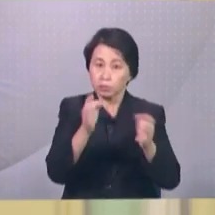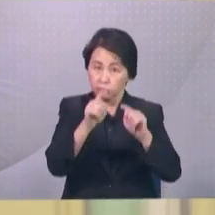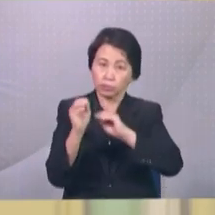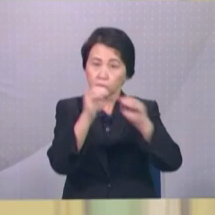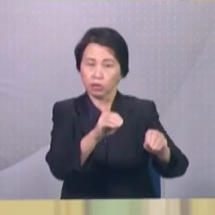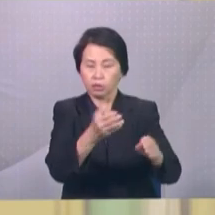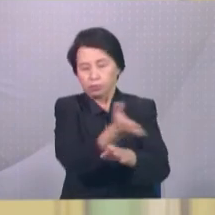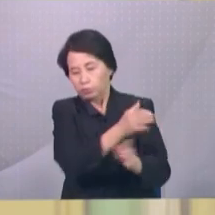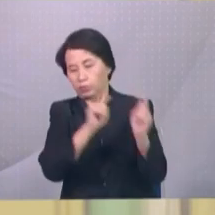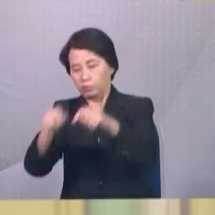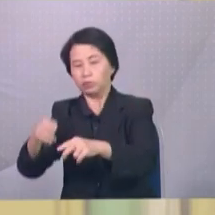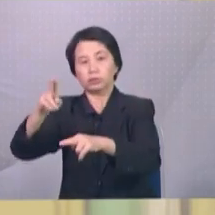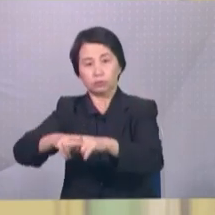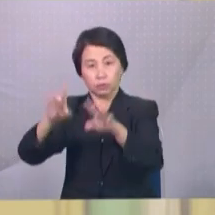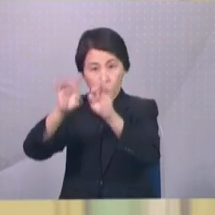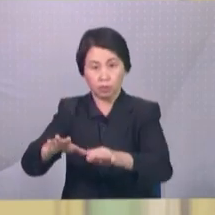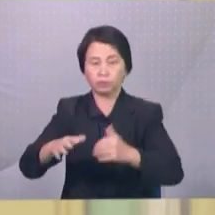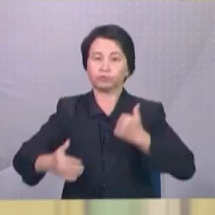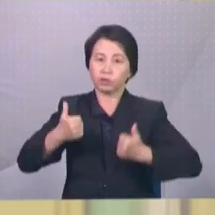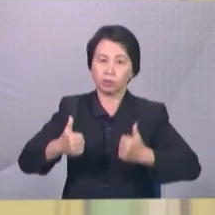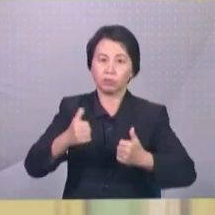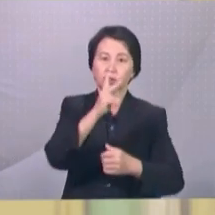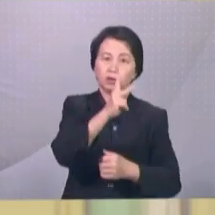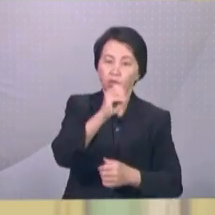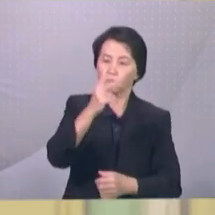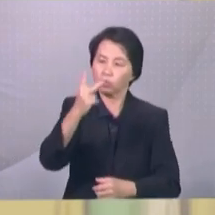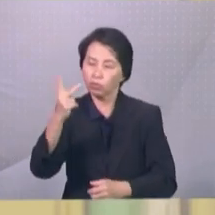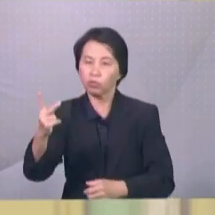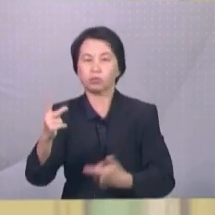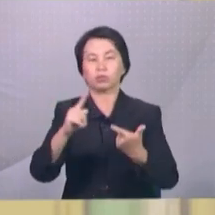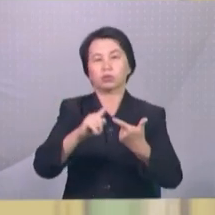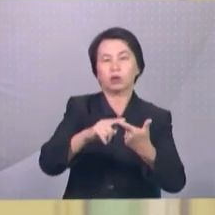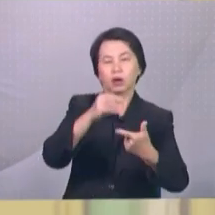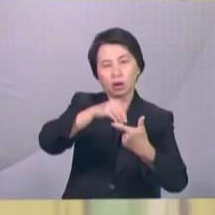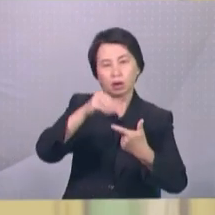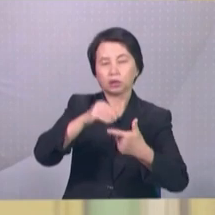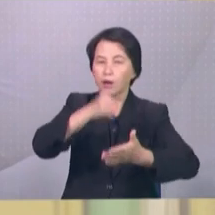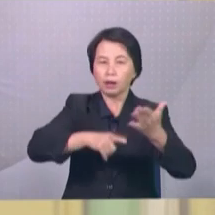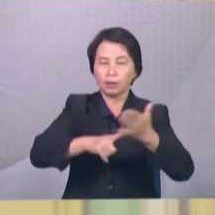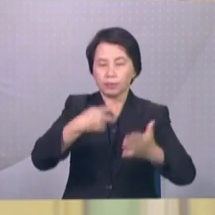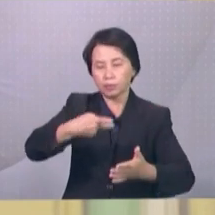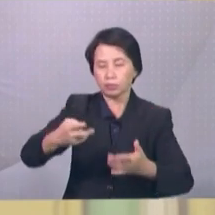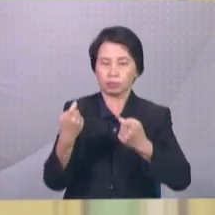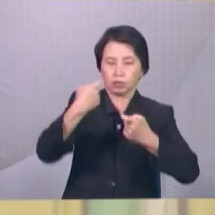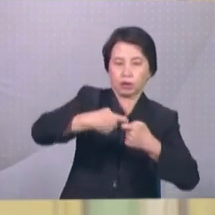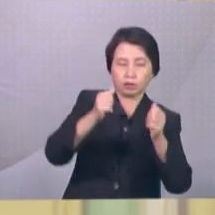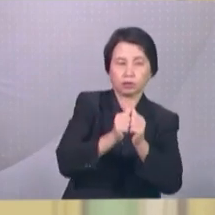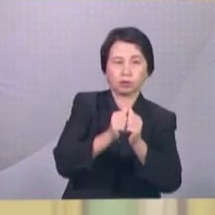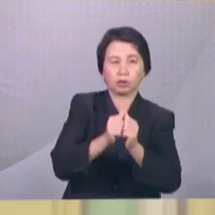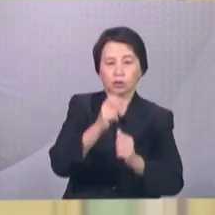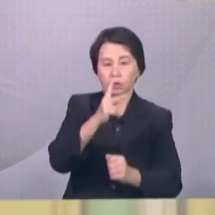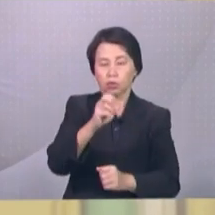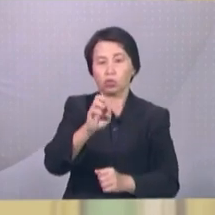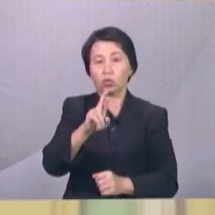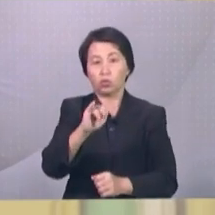sebelum menduduki peperiksaan itu, sama ada dari segi kurikulumnya ataupun apa-apa perkara berkaitan dengan